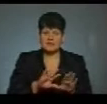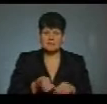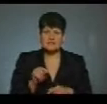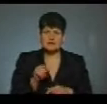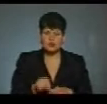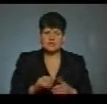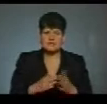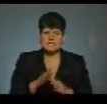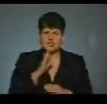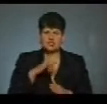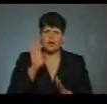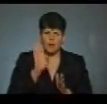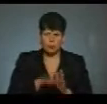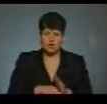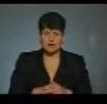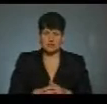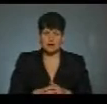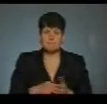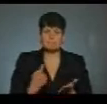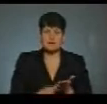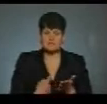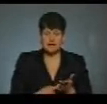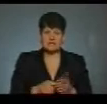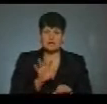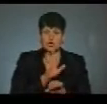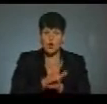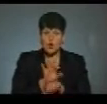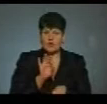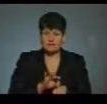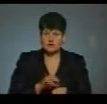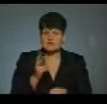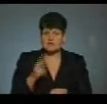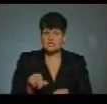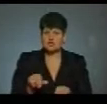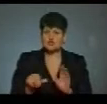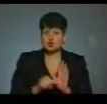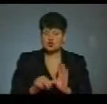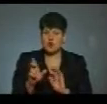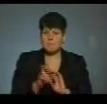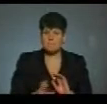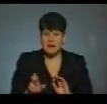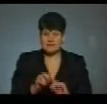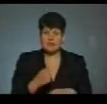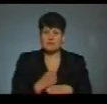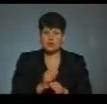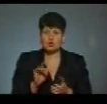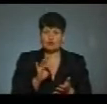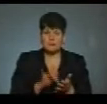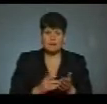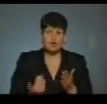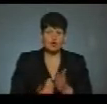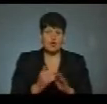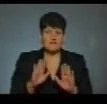коли стан жінки погіршився. Підтвердили коронавірус 26 березня. В обласному лабораторному центрі про нові